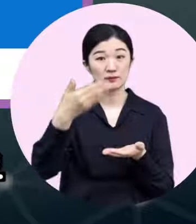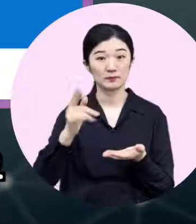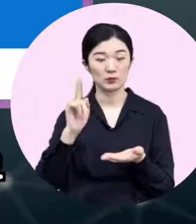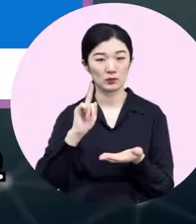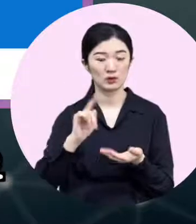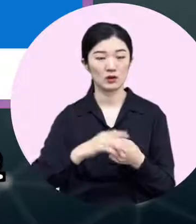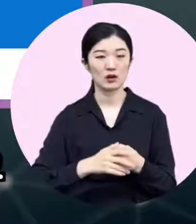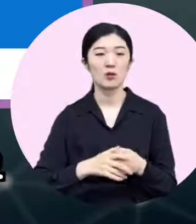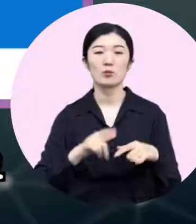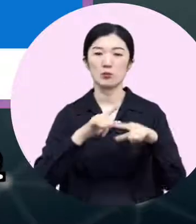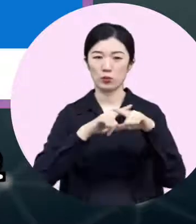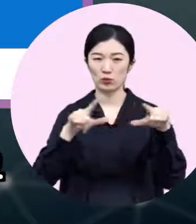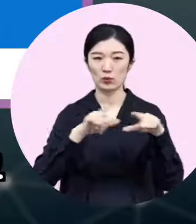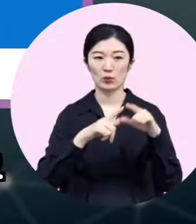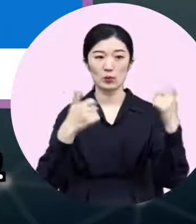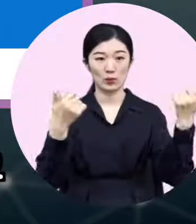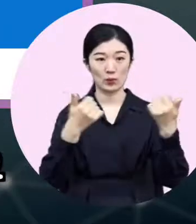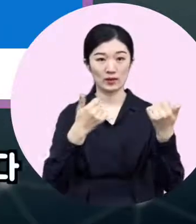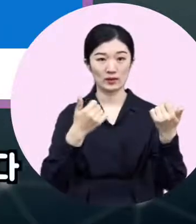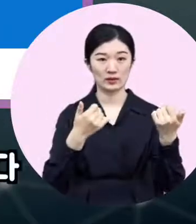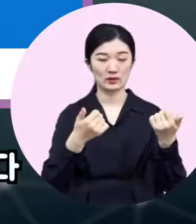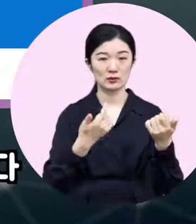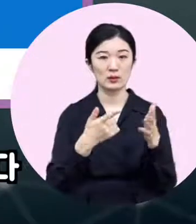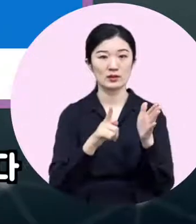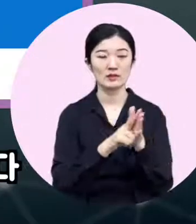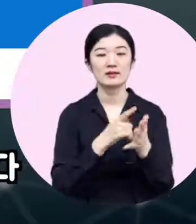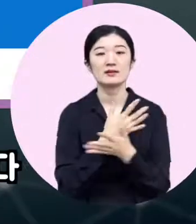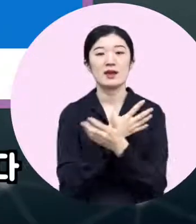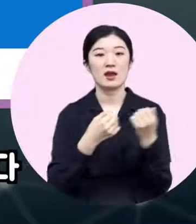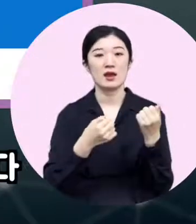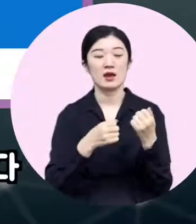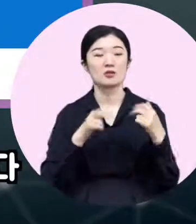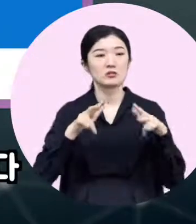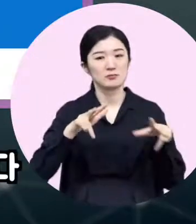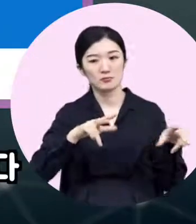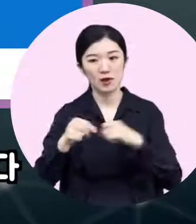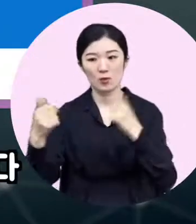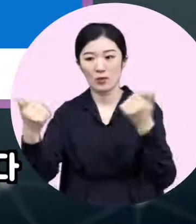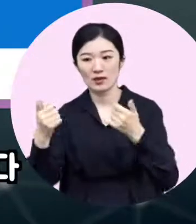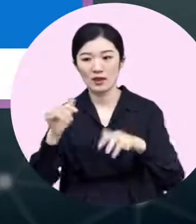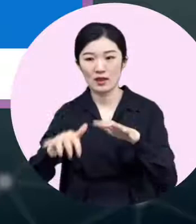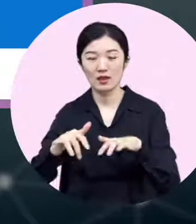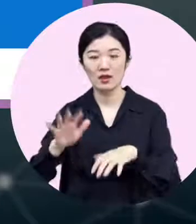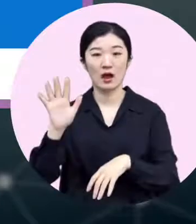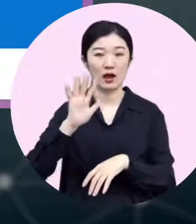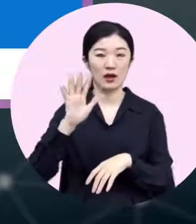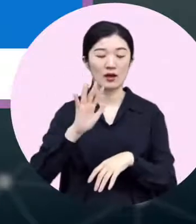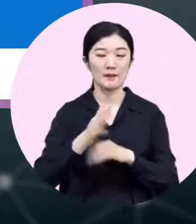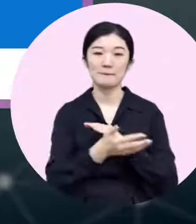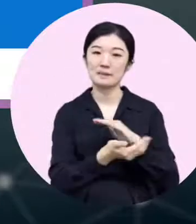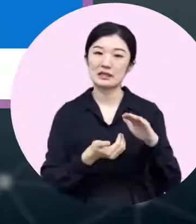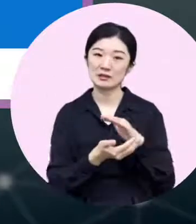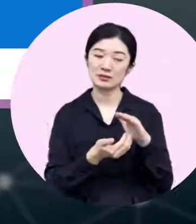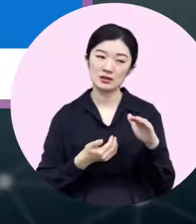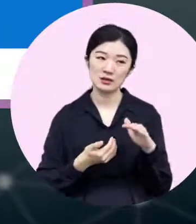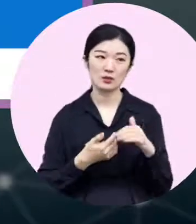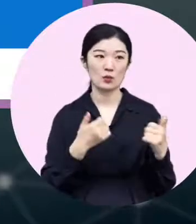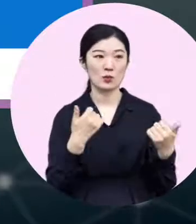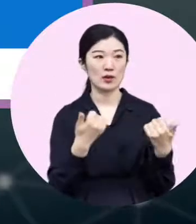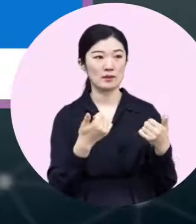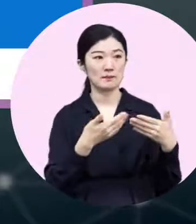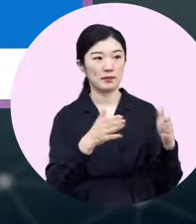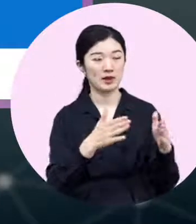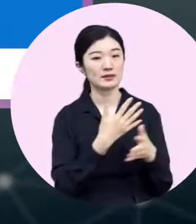이제 회의를 미리 예약을 좀 하거든요. 왜냐하면 바로 즉흥적으로 회의를 하는 경우보다 미리 좀 뭐 예약을